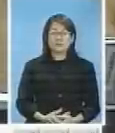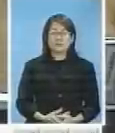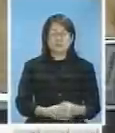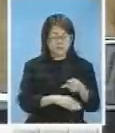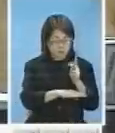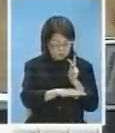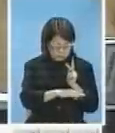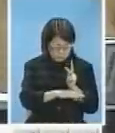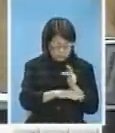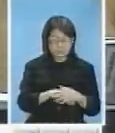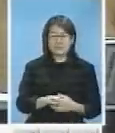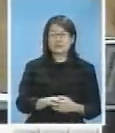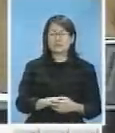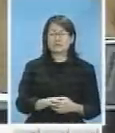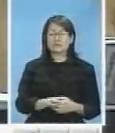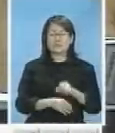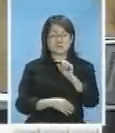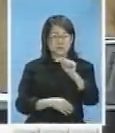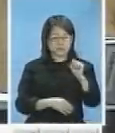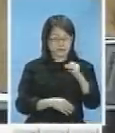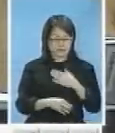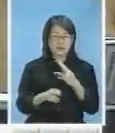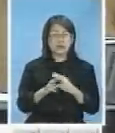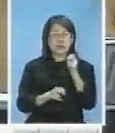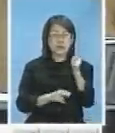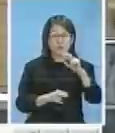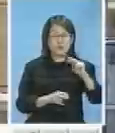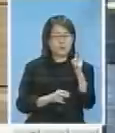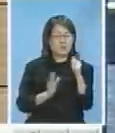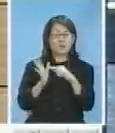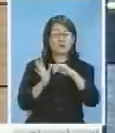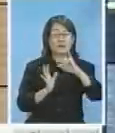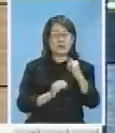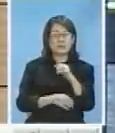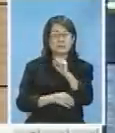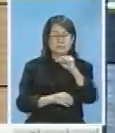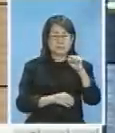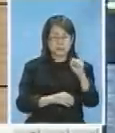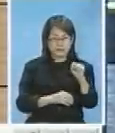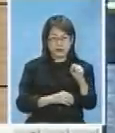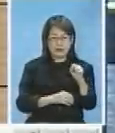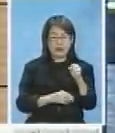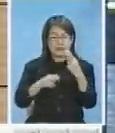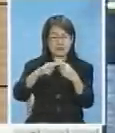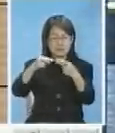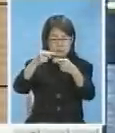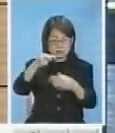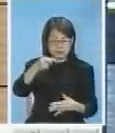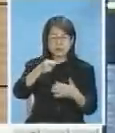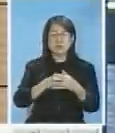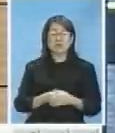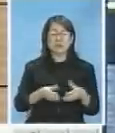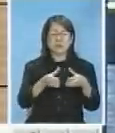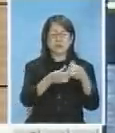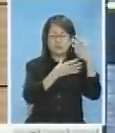ท่านประธานที่เคารพท่านสมาชิกผู้ทรงเกียรติกับผมองอาจคร้ามไพบูลย์สมาชิกสภาผู้แทนราษฎรแบบบัญชีรายชื่อพ